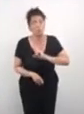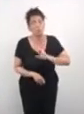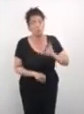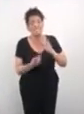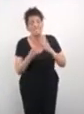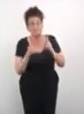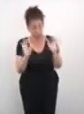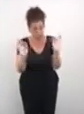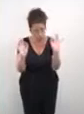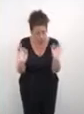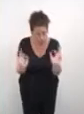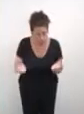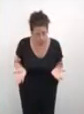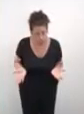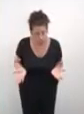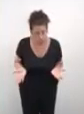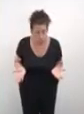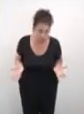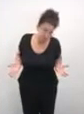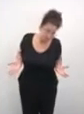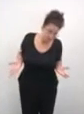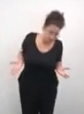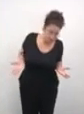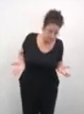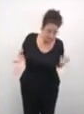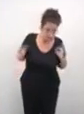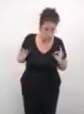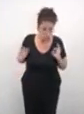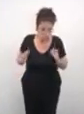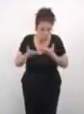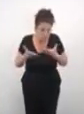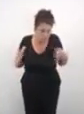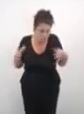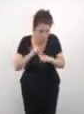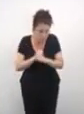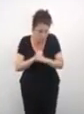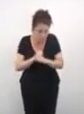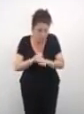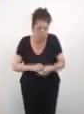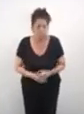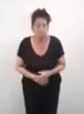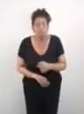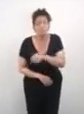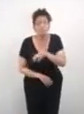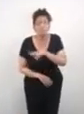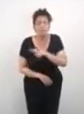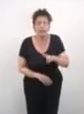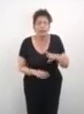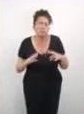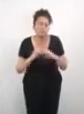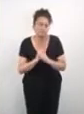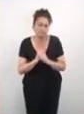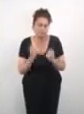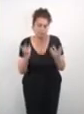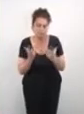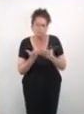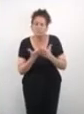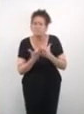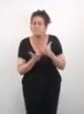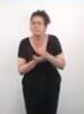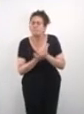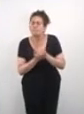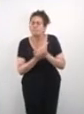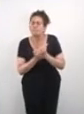municipale. Voilà, il faut l'entendre, cela tout simplement. Sur le QRR, pour aller très rapidement, le COPIL d'inauguration a lieu